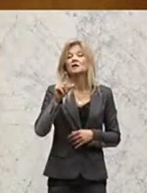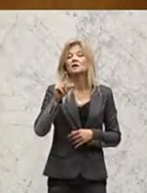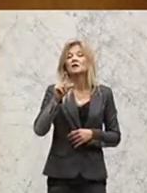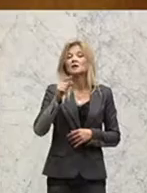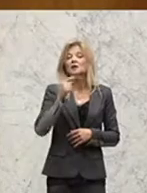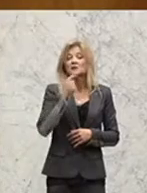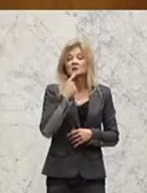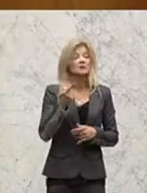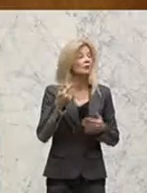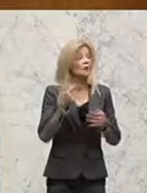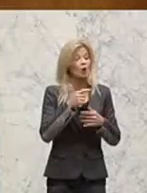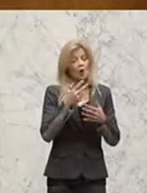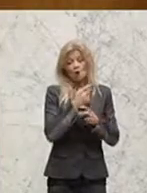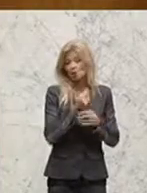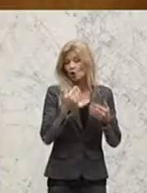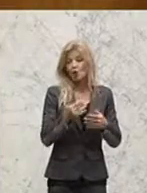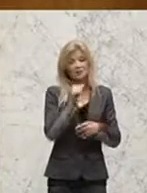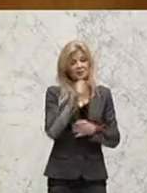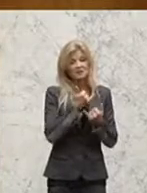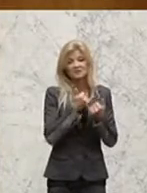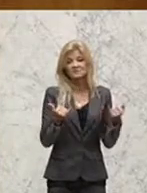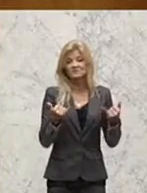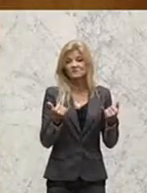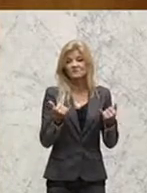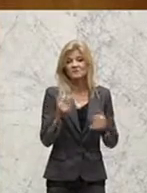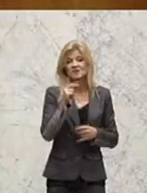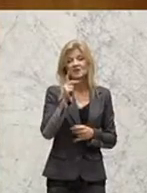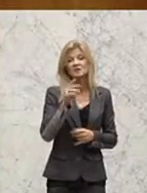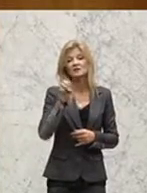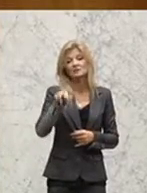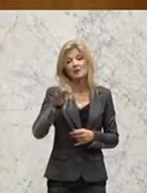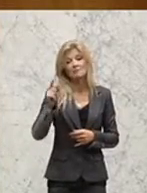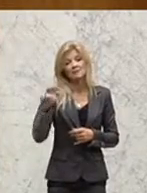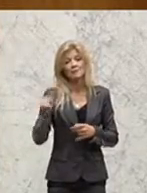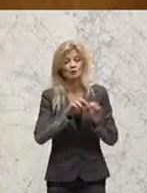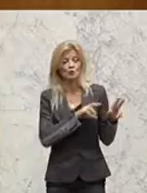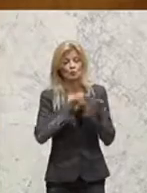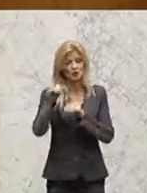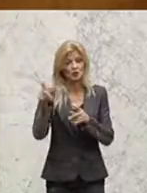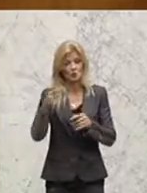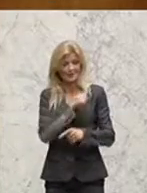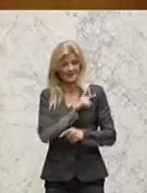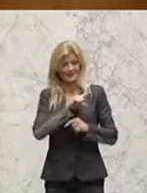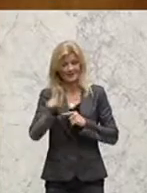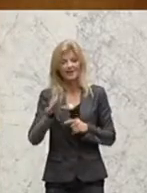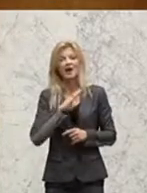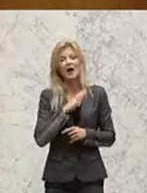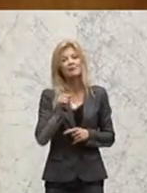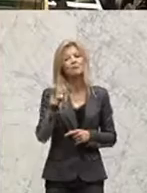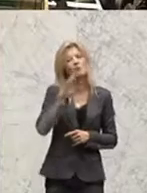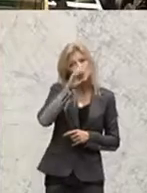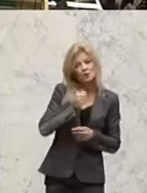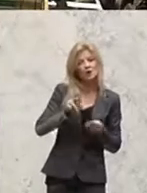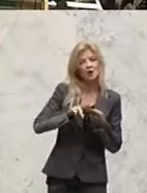nach Griechenland durch. Dublin-Überstellungen nach Bulgarien oder Italien erfolgen aufgrund einer eingehenden